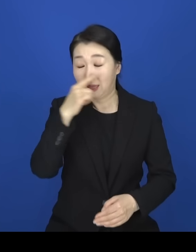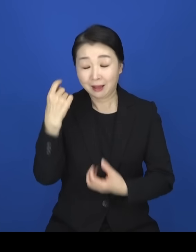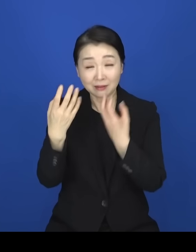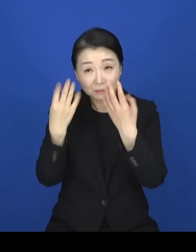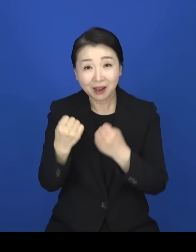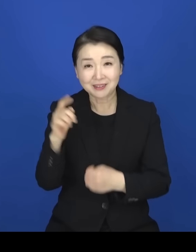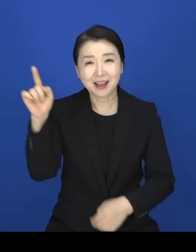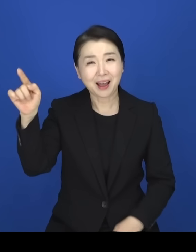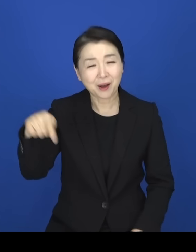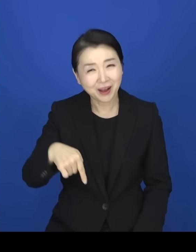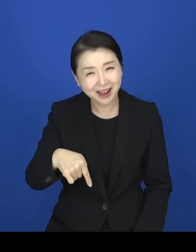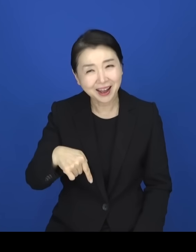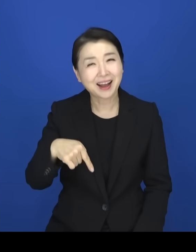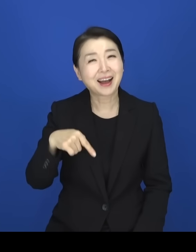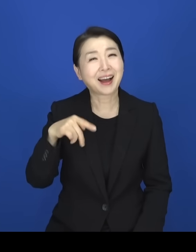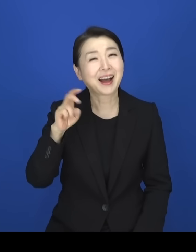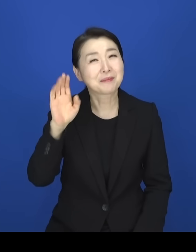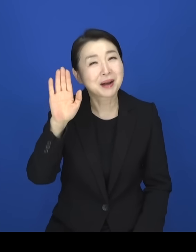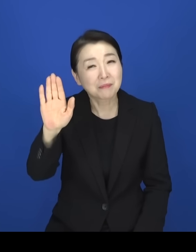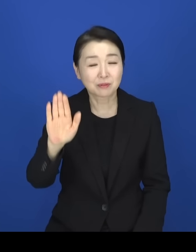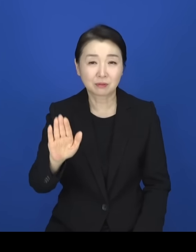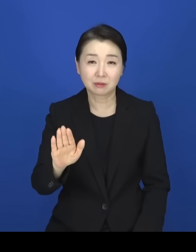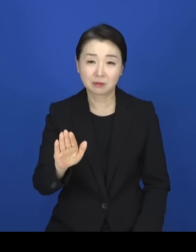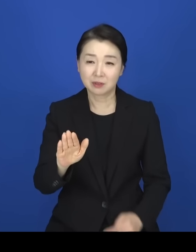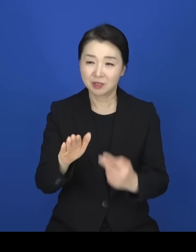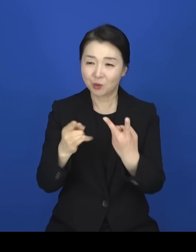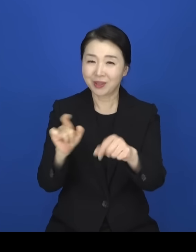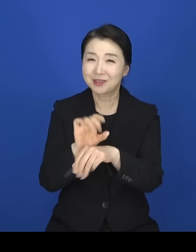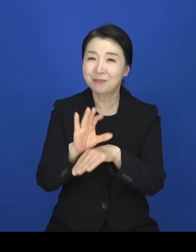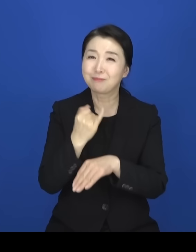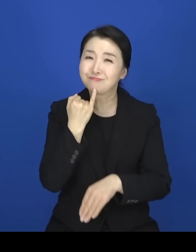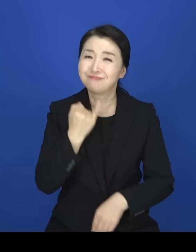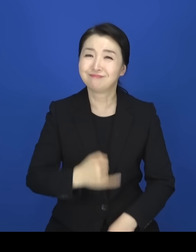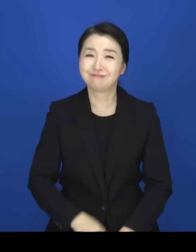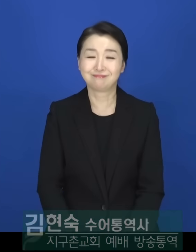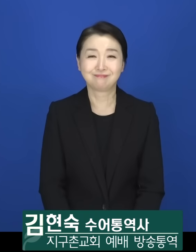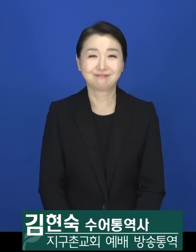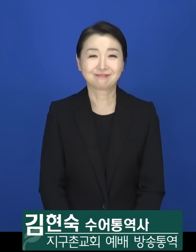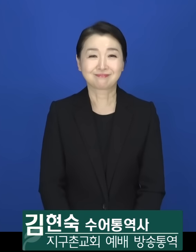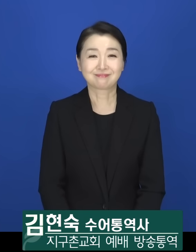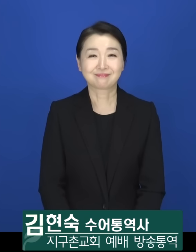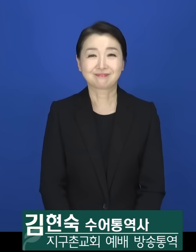나올 거예요. 예, 그죠? 제가 봤을 때. 한 2회 특집도 해도 되겠구만. 뭐 지금.